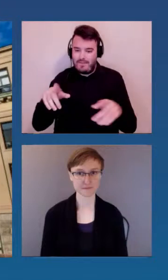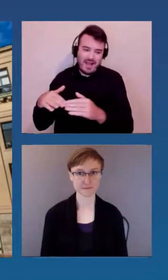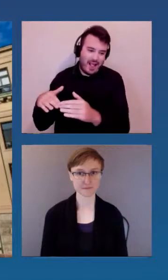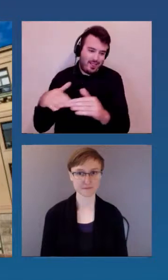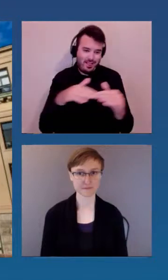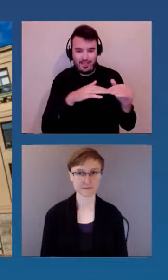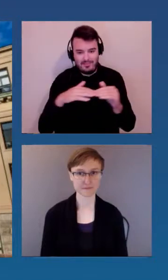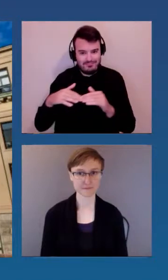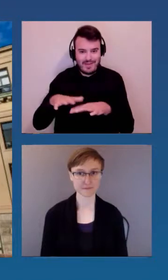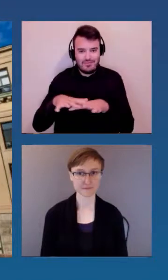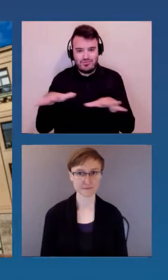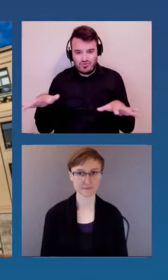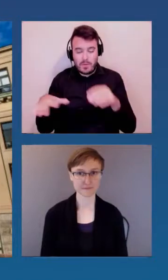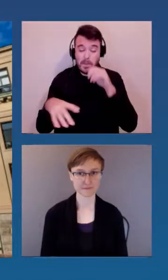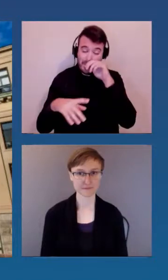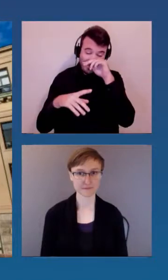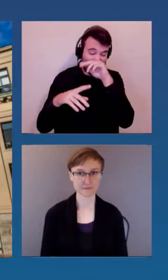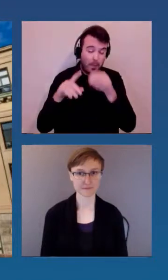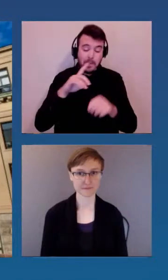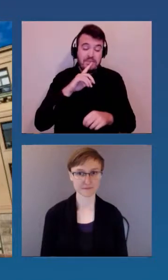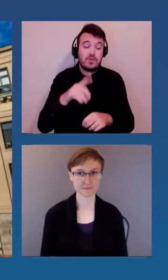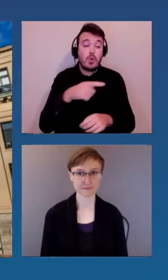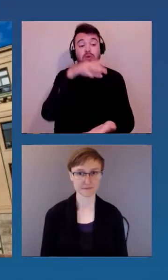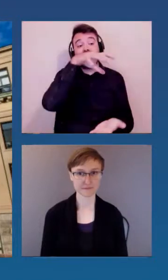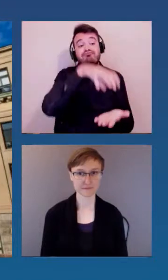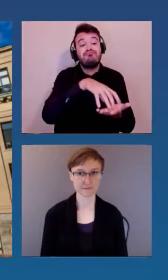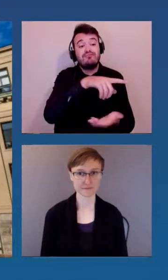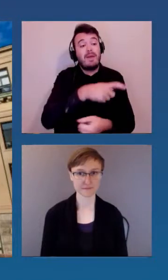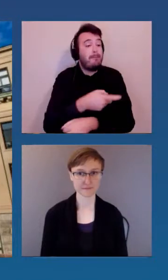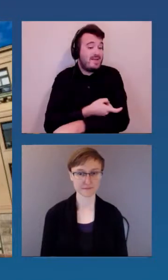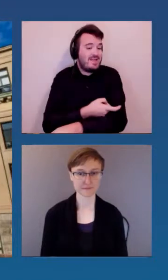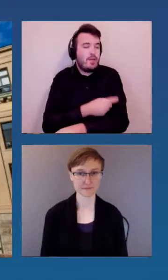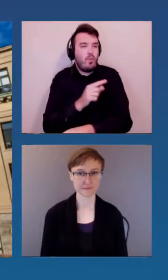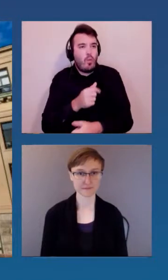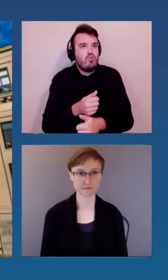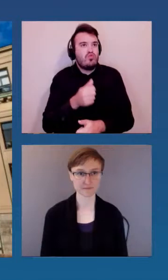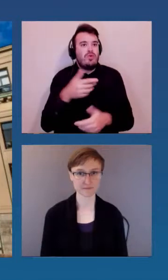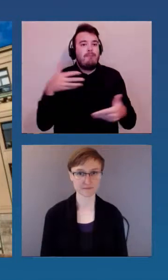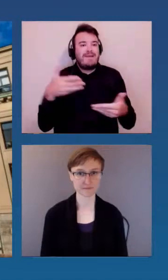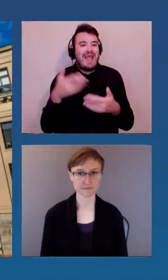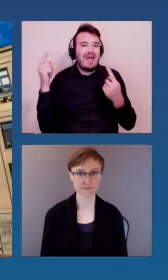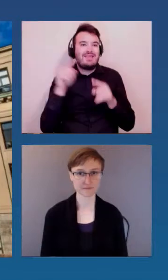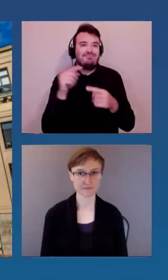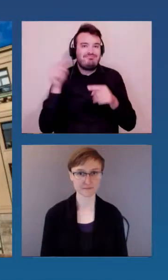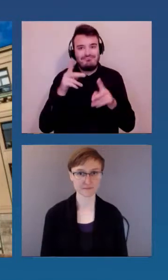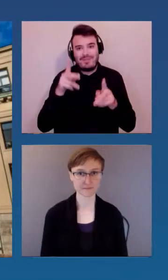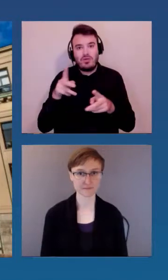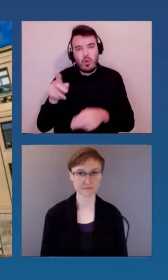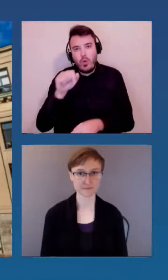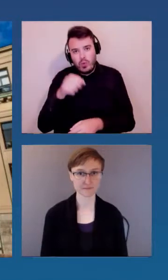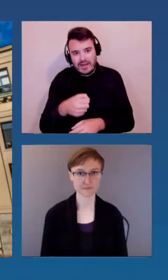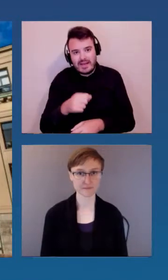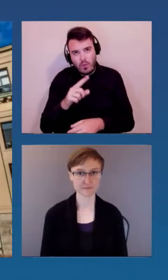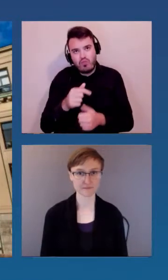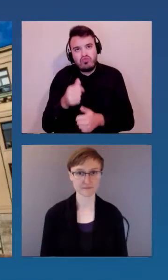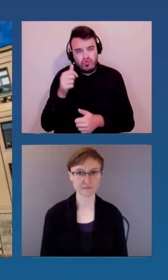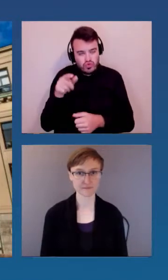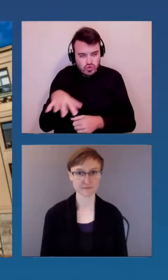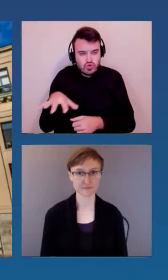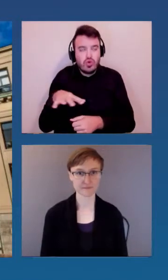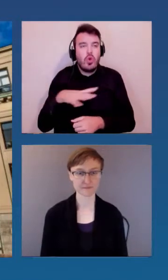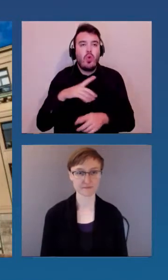suivi par, on espère, des moyens électroniques, par davantage de soutien au niveau des